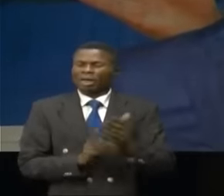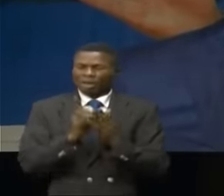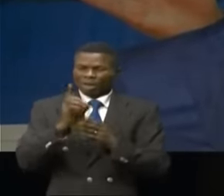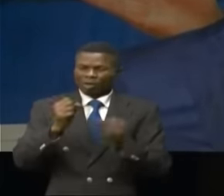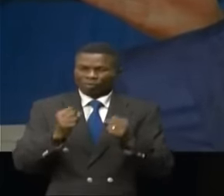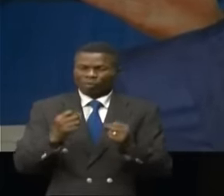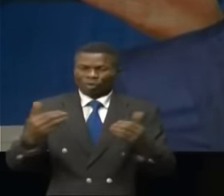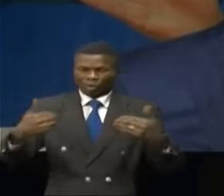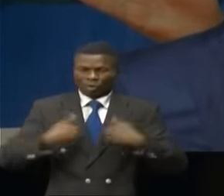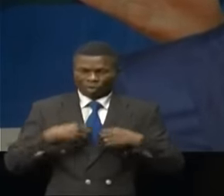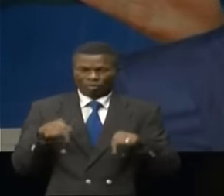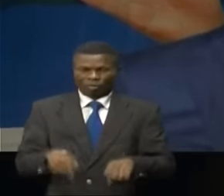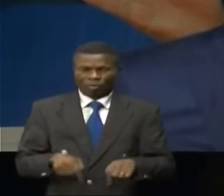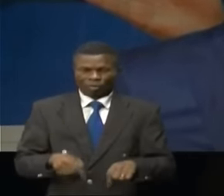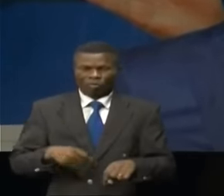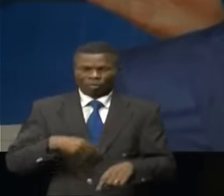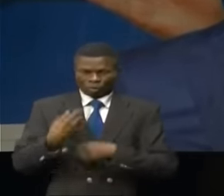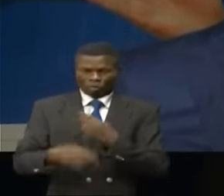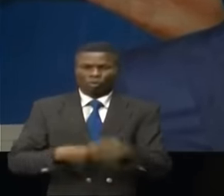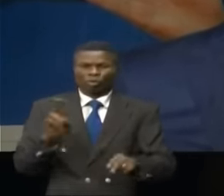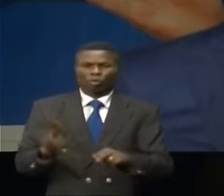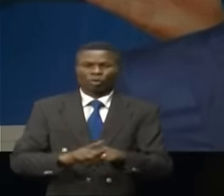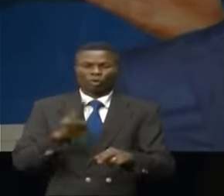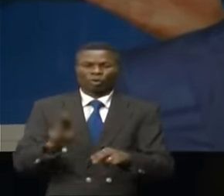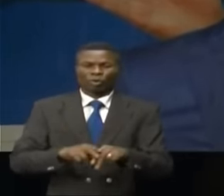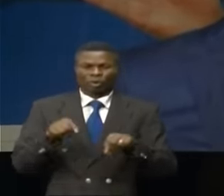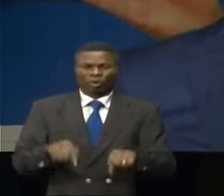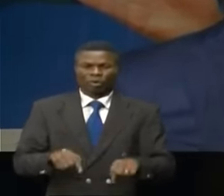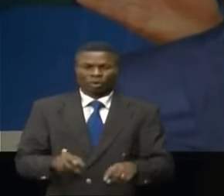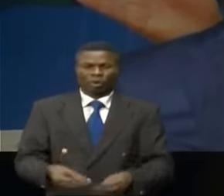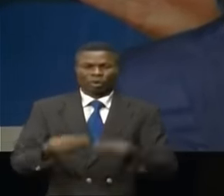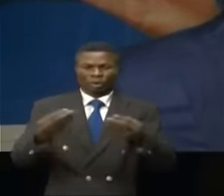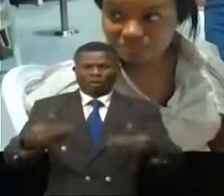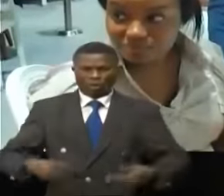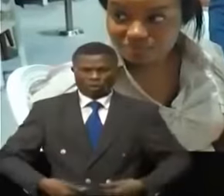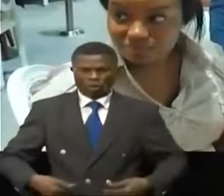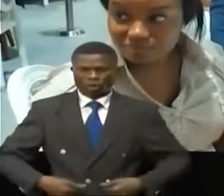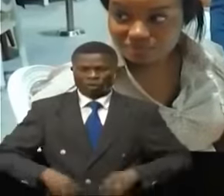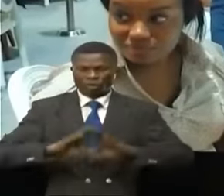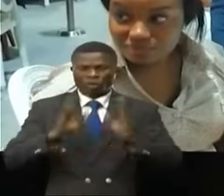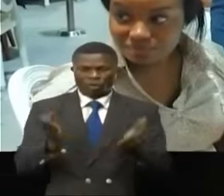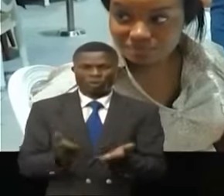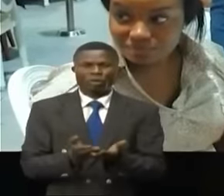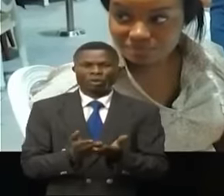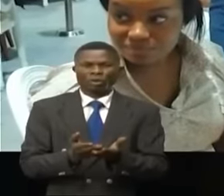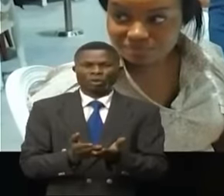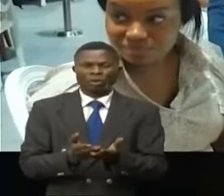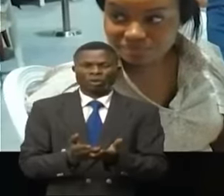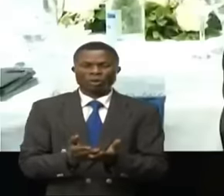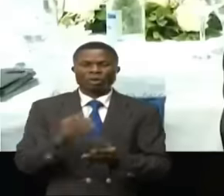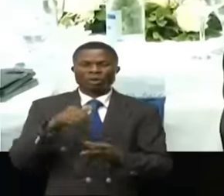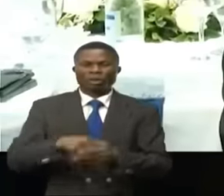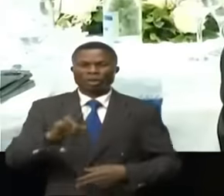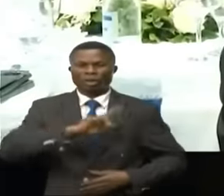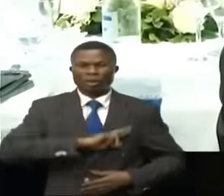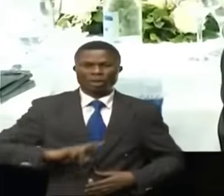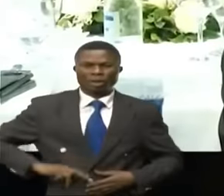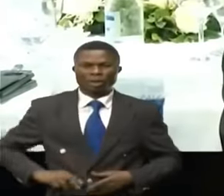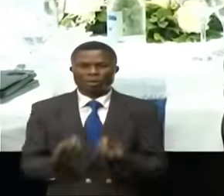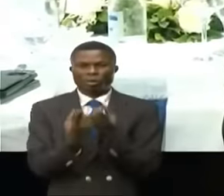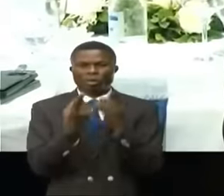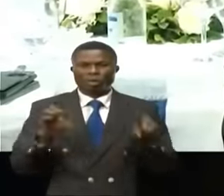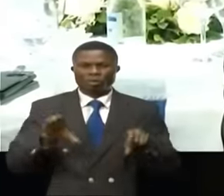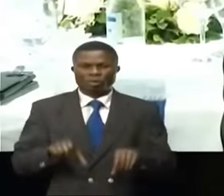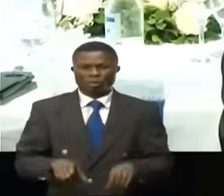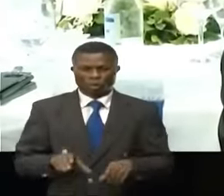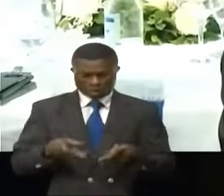nous avons ce jour, que nous mettons à la disposition de toutes les sociétés en République démocratique du Congo,